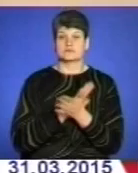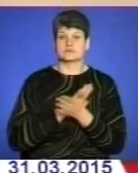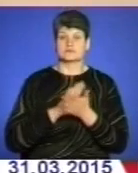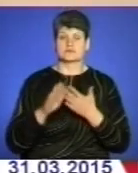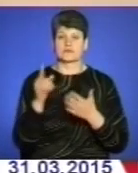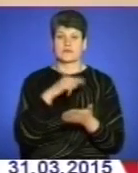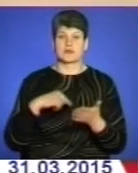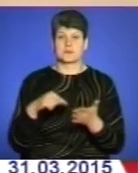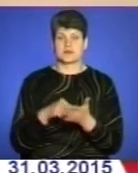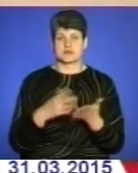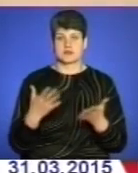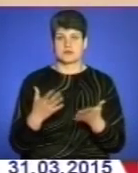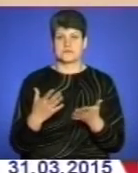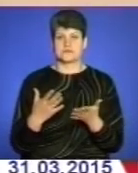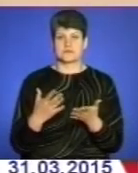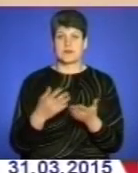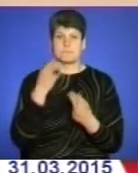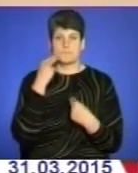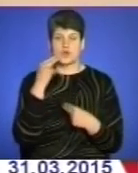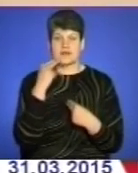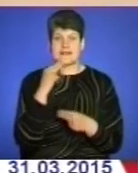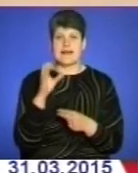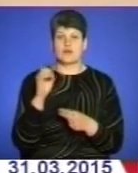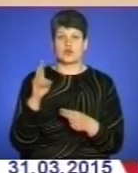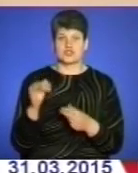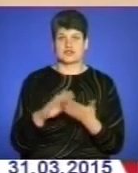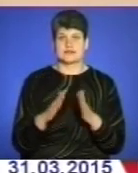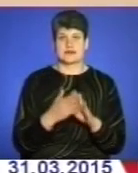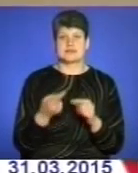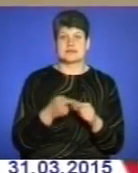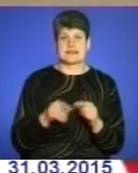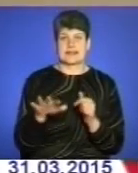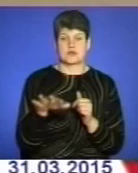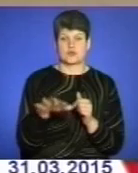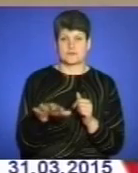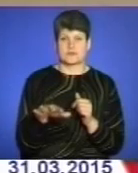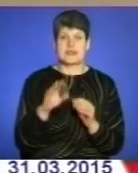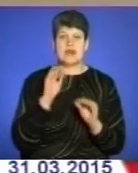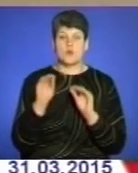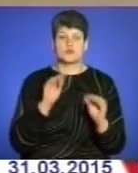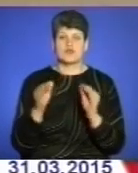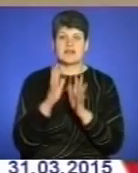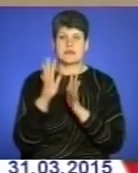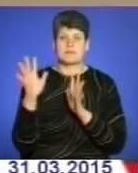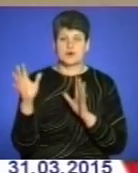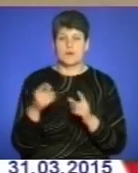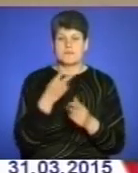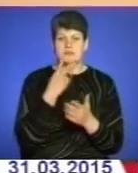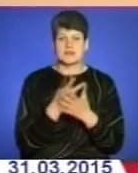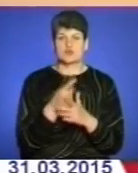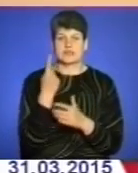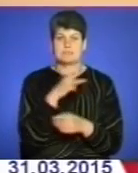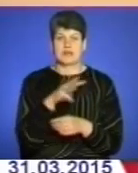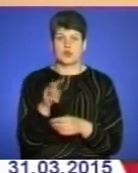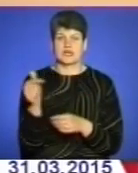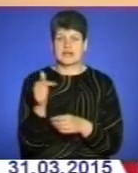головними легенями нашого міста, покращують екологічний стан цієї території. На облаштування парку здоров'я передбачено майже 1 мільйон